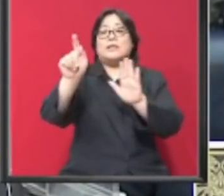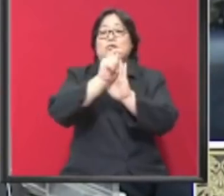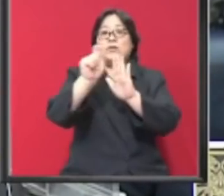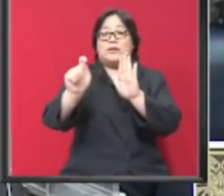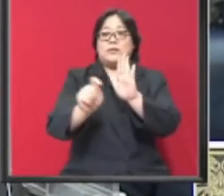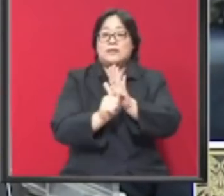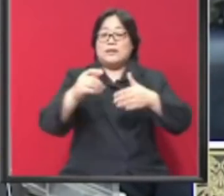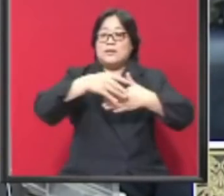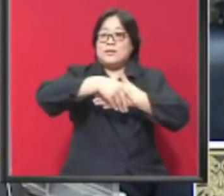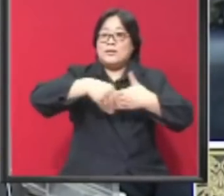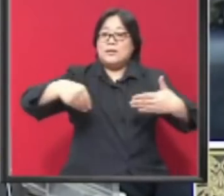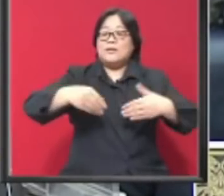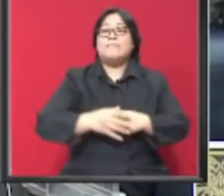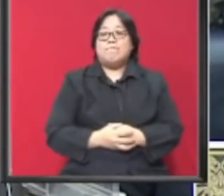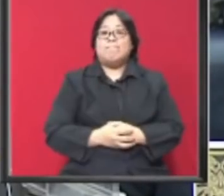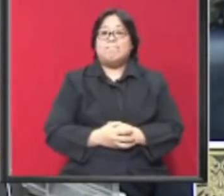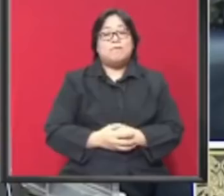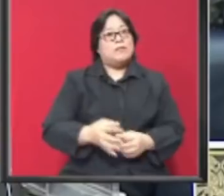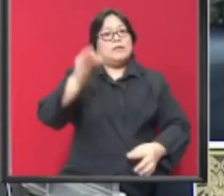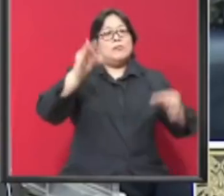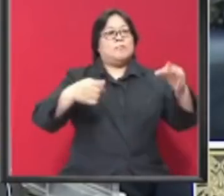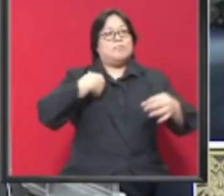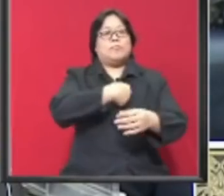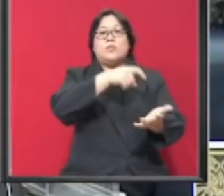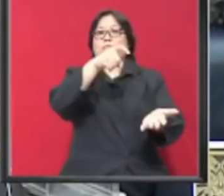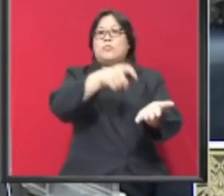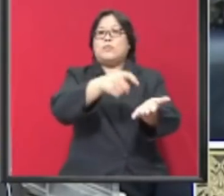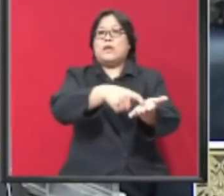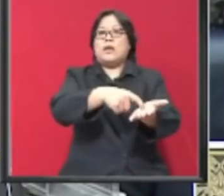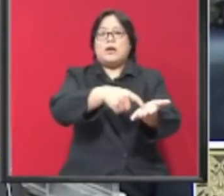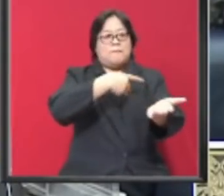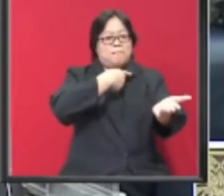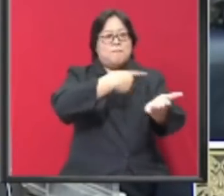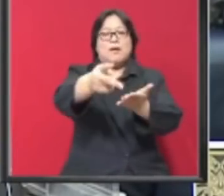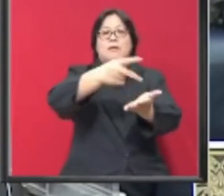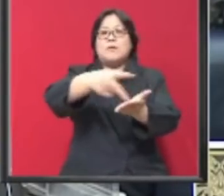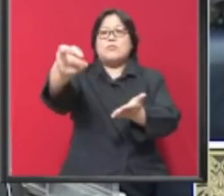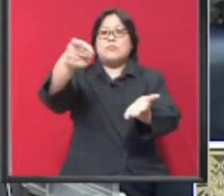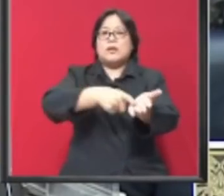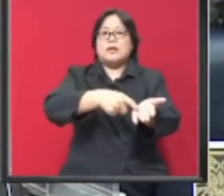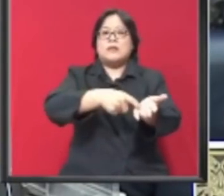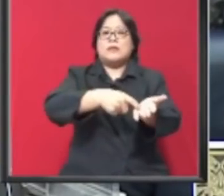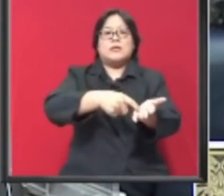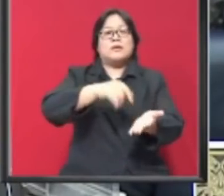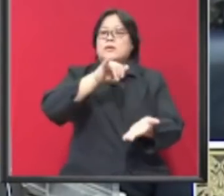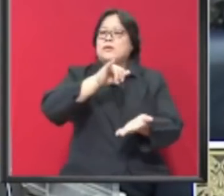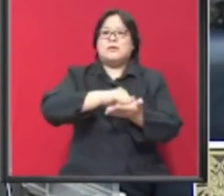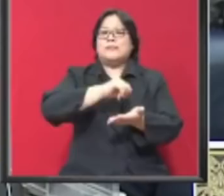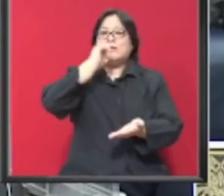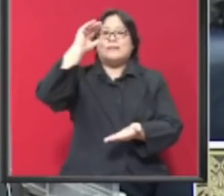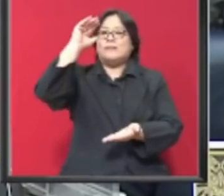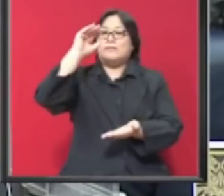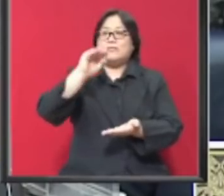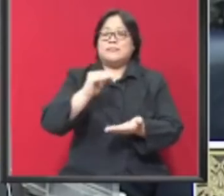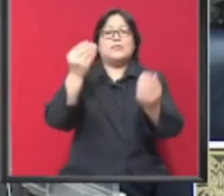Brilian Ringgit jikalau kita wu-tang untuk bayar hutang ia tidak mengurangkan